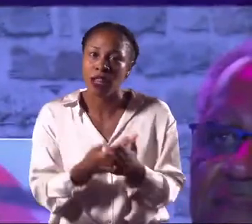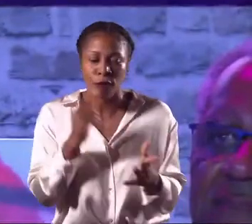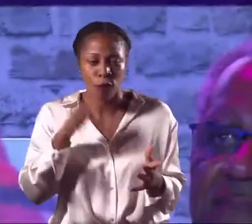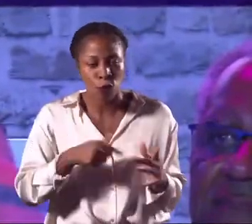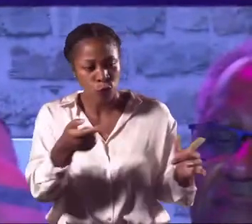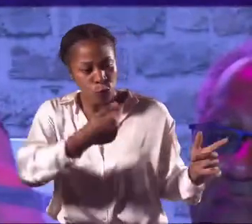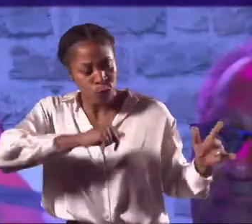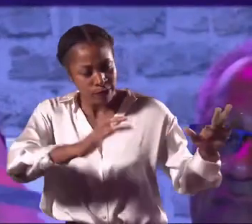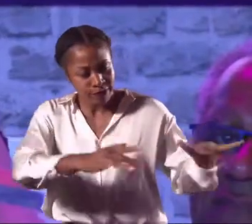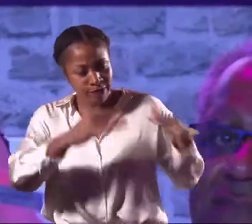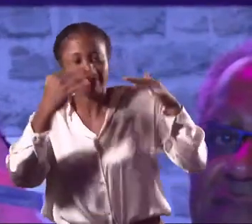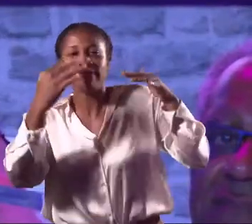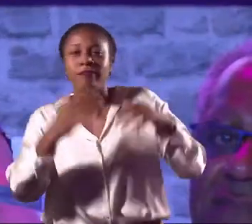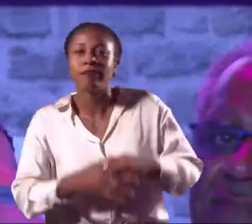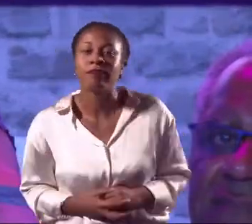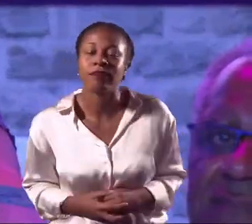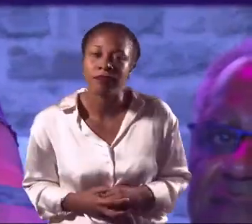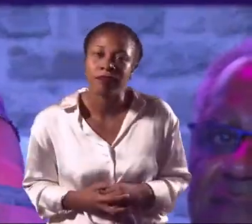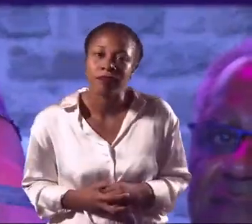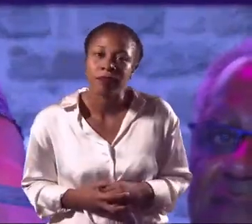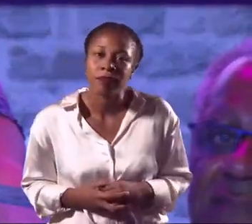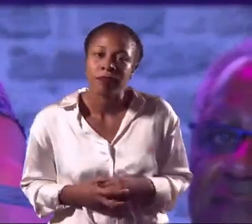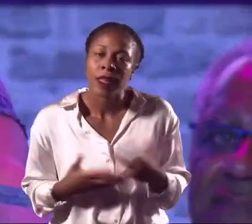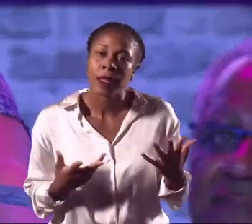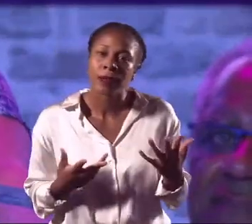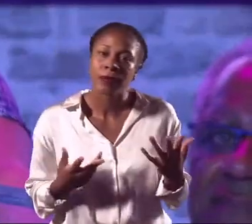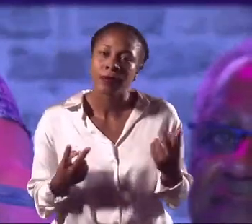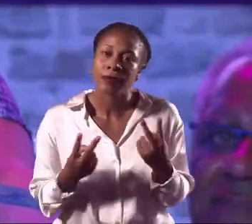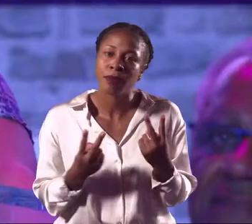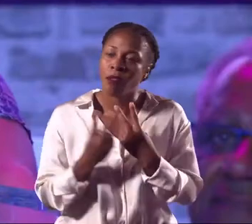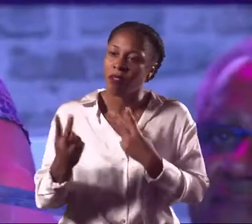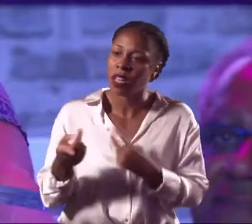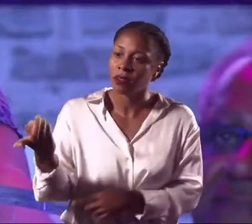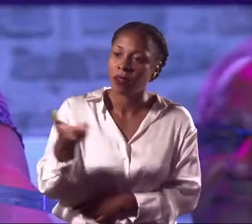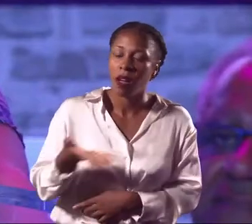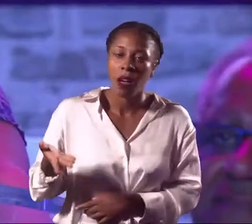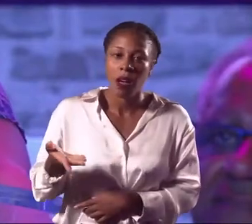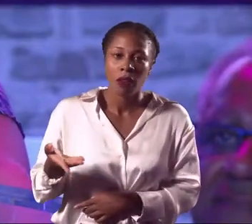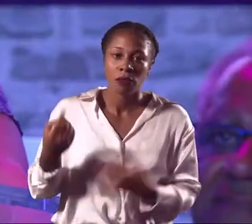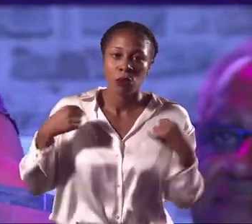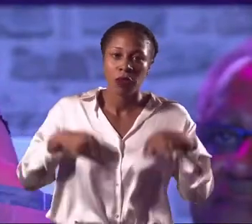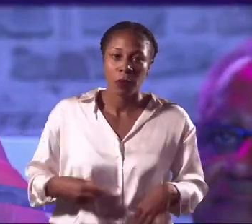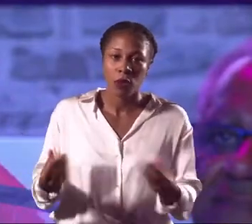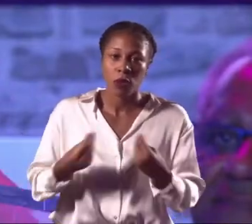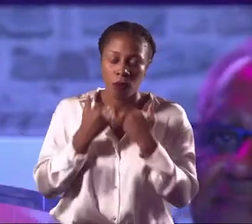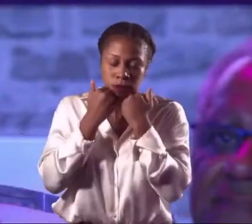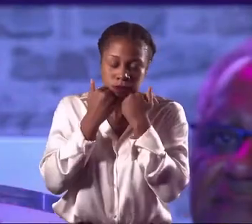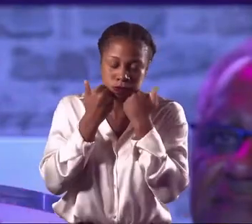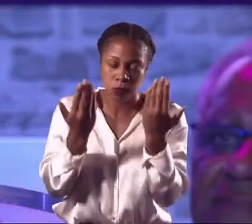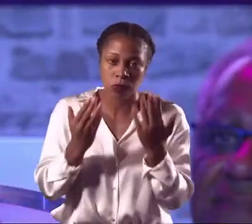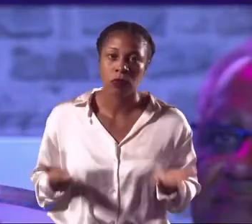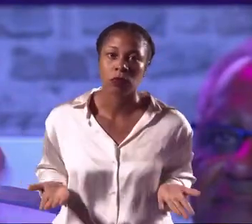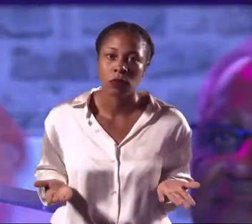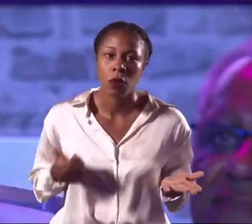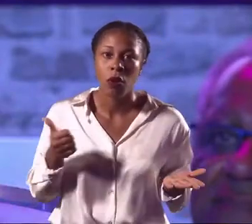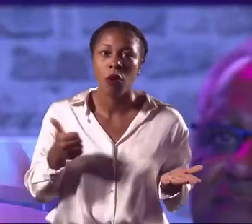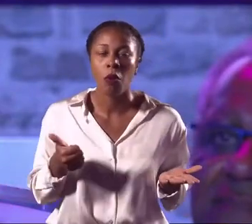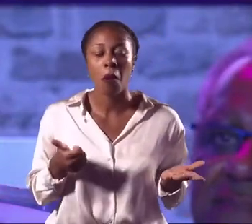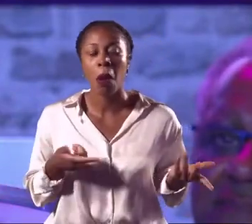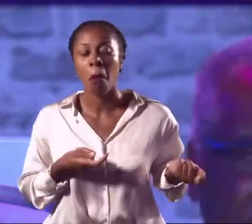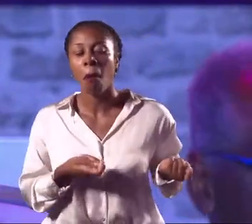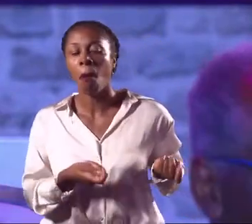Outre-mer. Et face à ça, on a un pouvoir qui nous fait honte. Honte du mépris